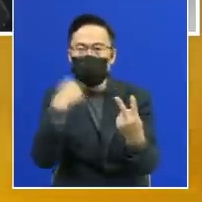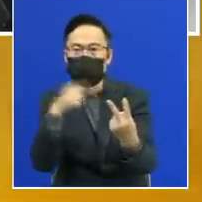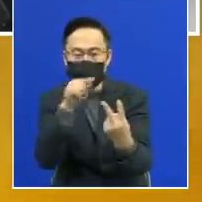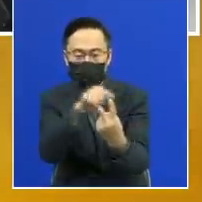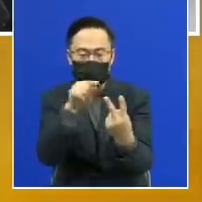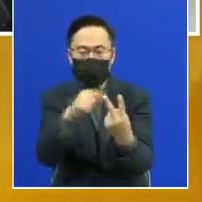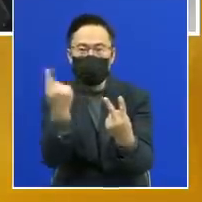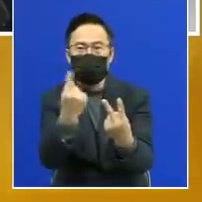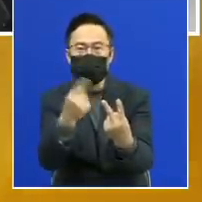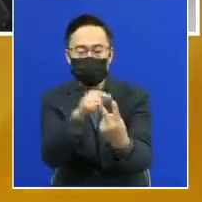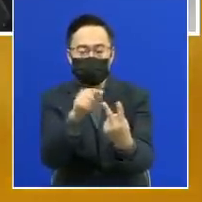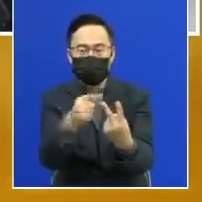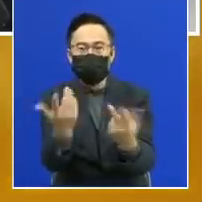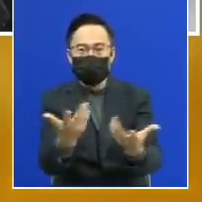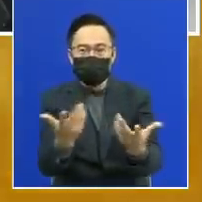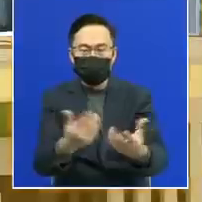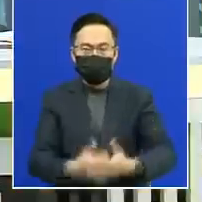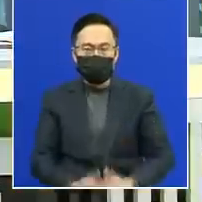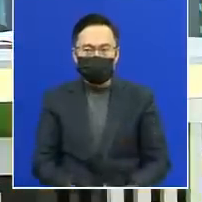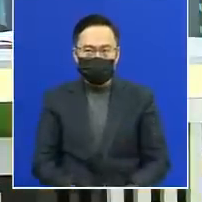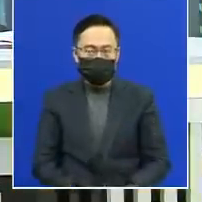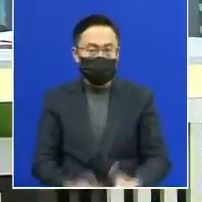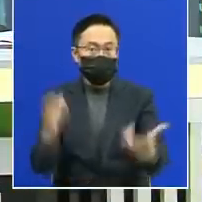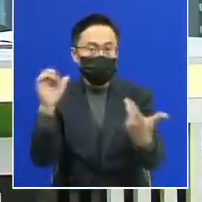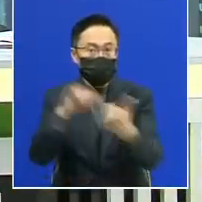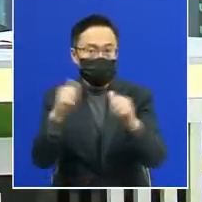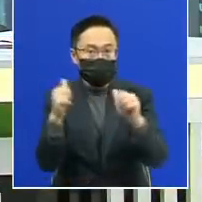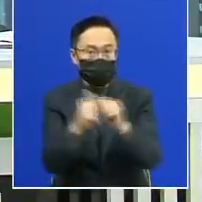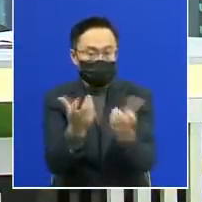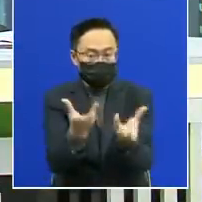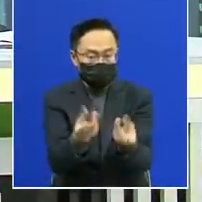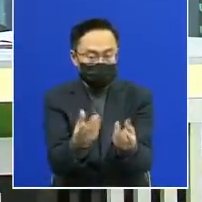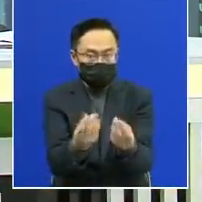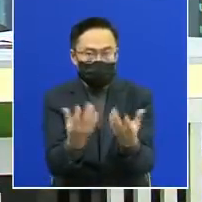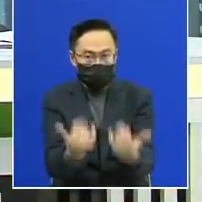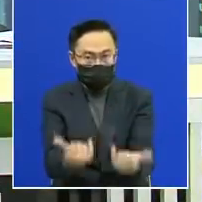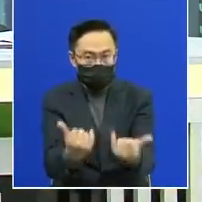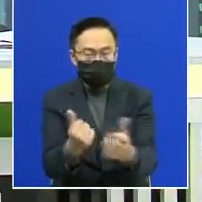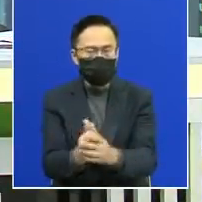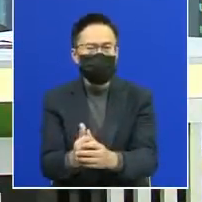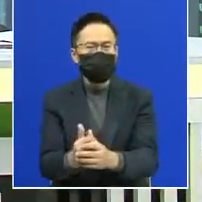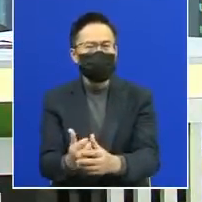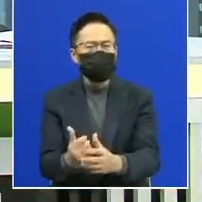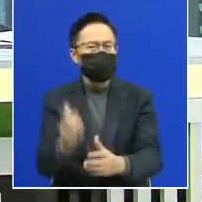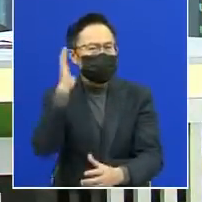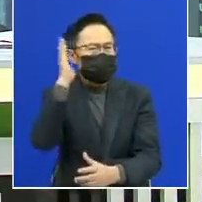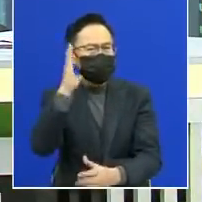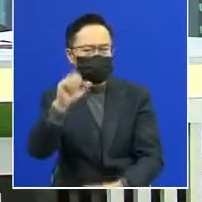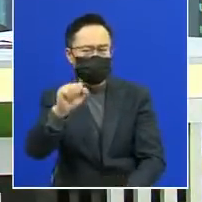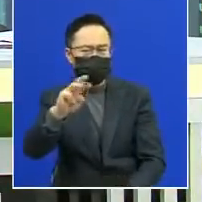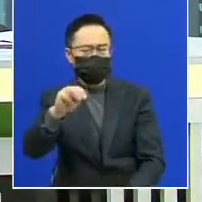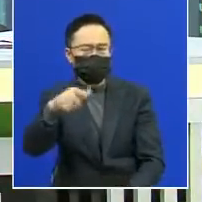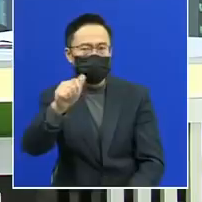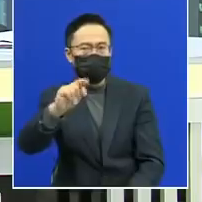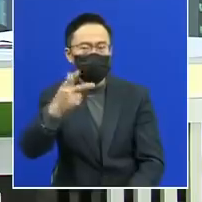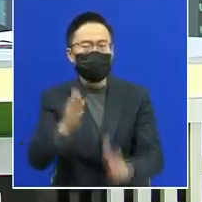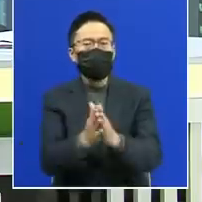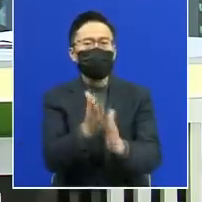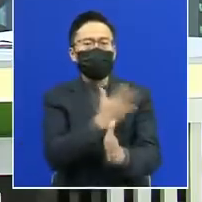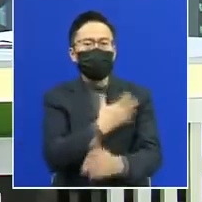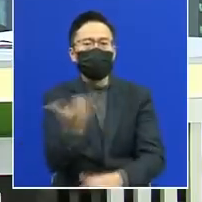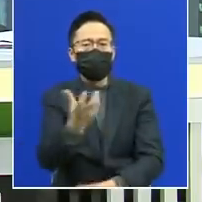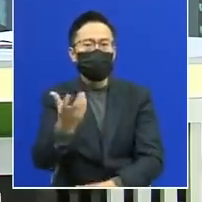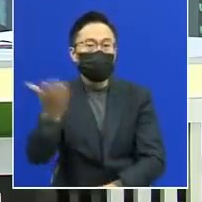อกค่ะ ส่วนเรื่องของคดีทีนี้เรื่องที่ดินฮะวันนี้เจ้าหน้าที่กรมป่าไม้ได้มีการเข้าไปตรวจสอบ